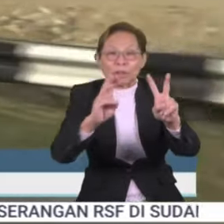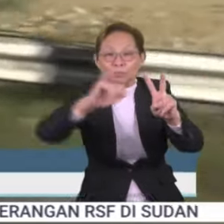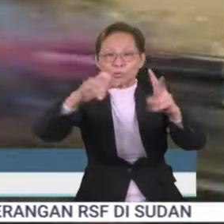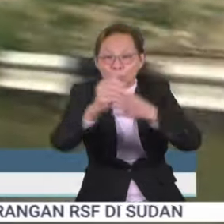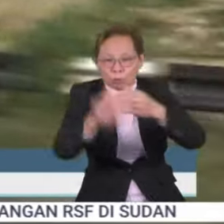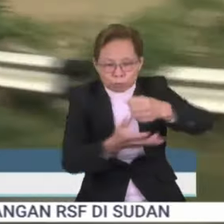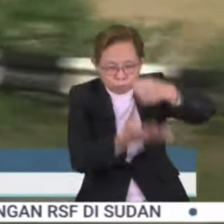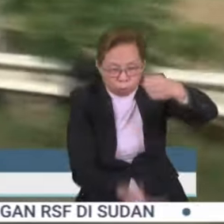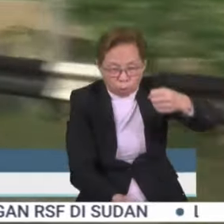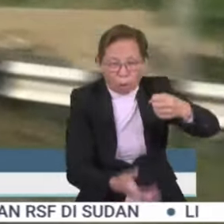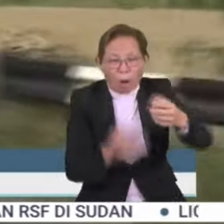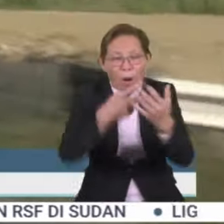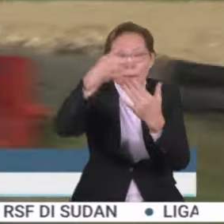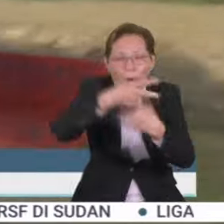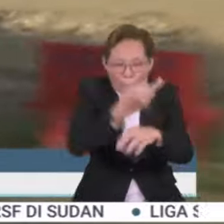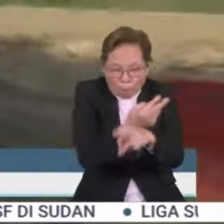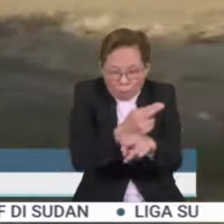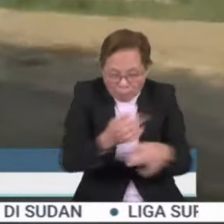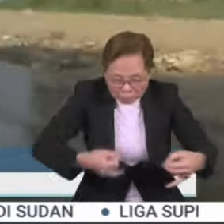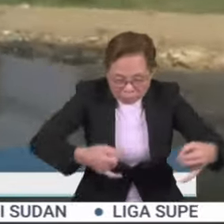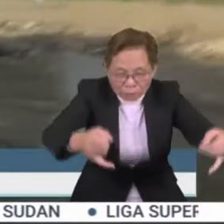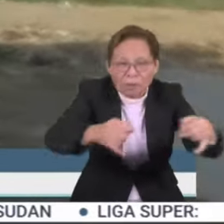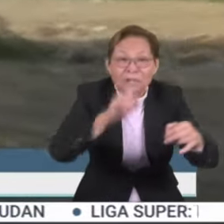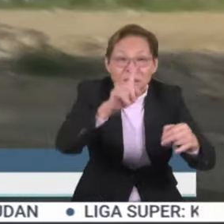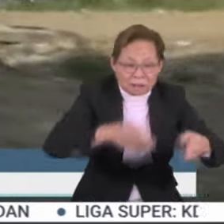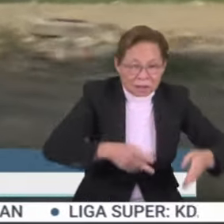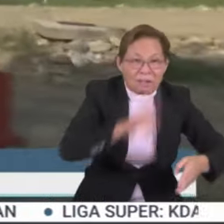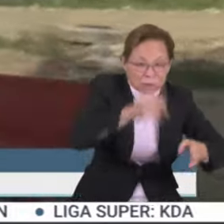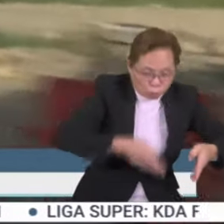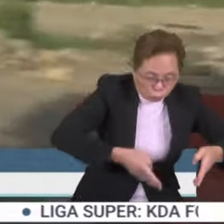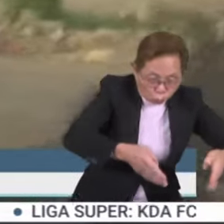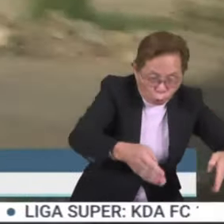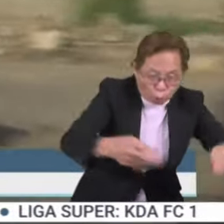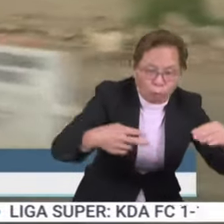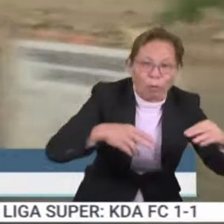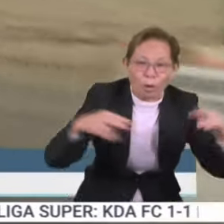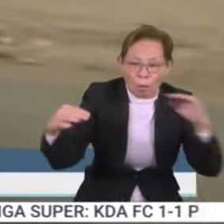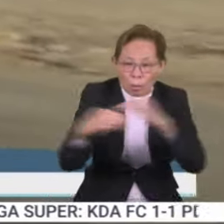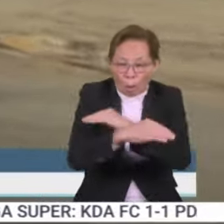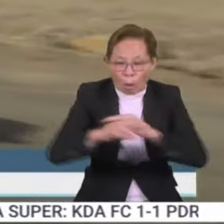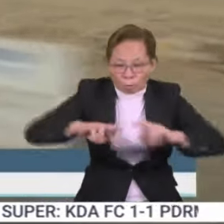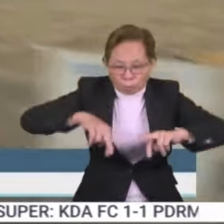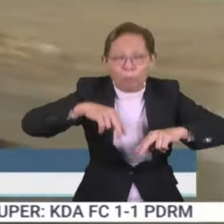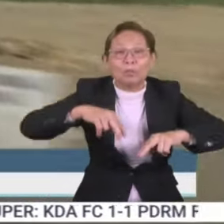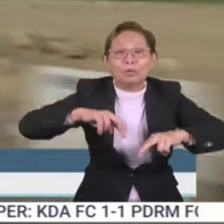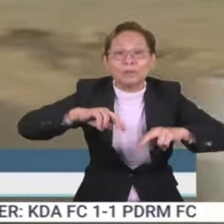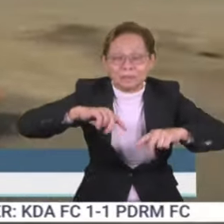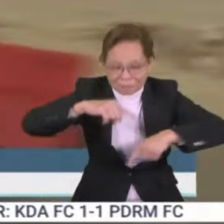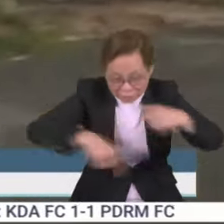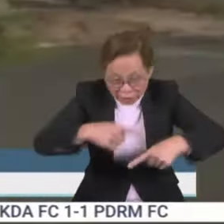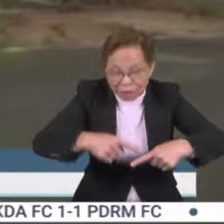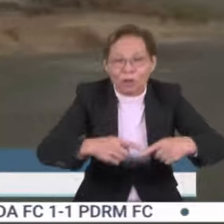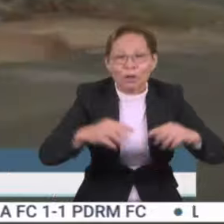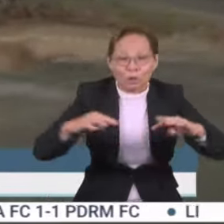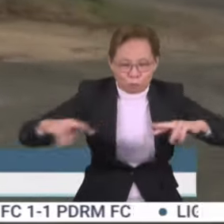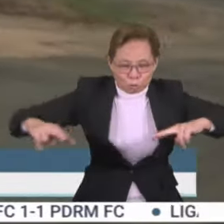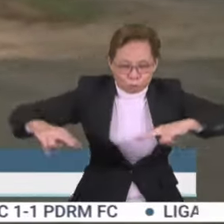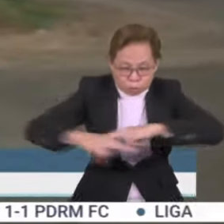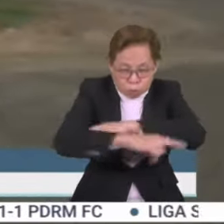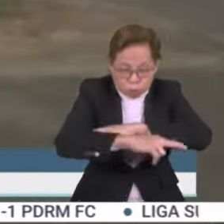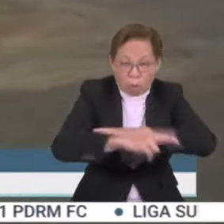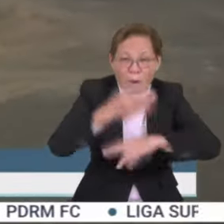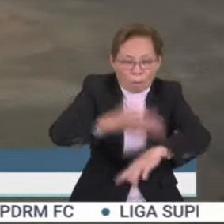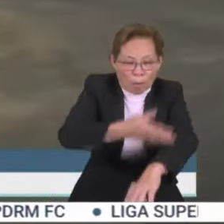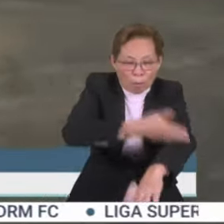bagi projek naik taraf Jalan Utara baru daripada satu lorong dua Hala kepada dua lorong dua halam projek naik